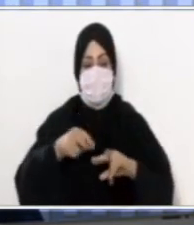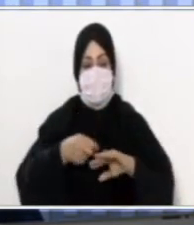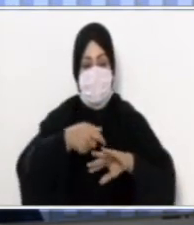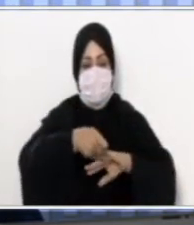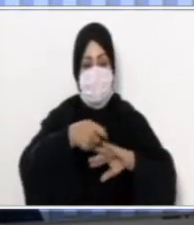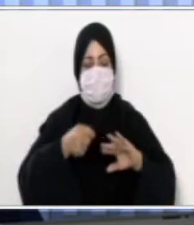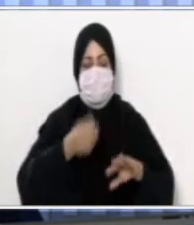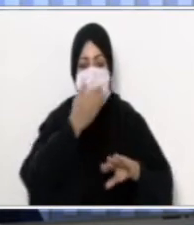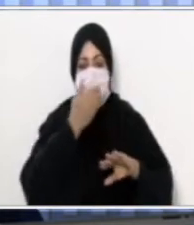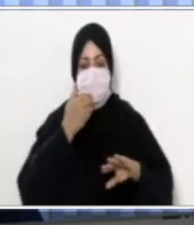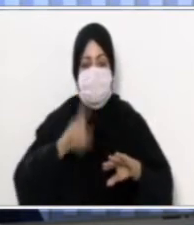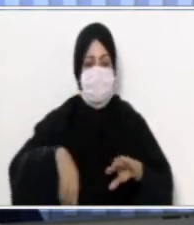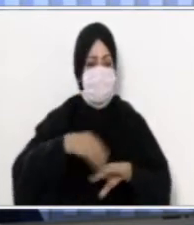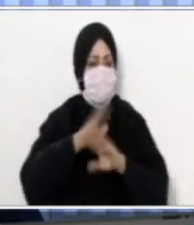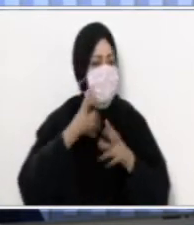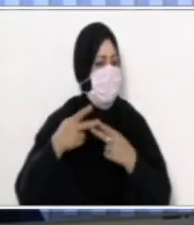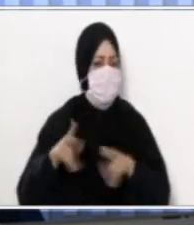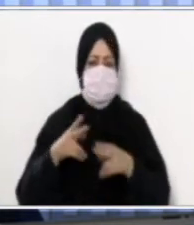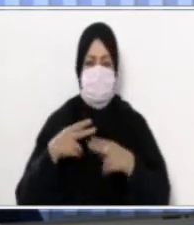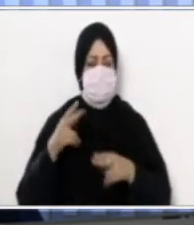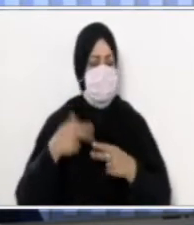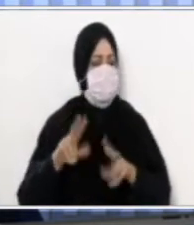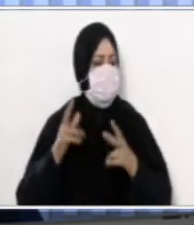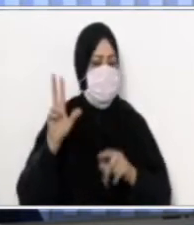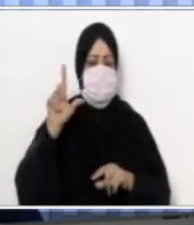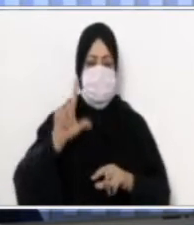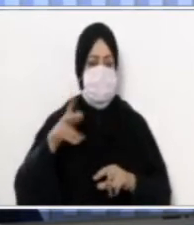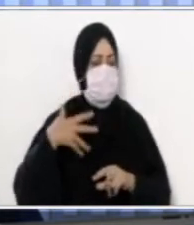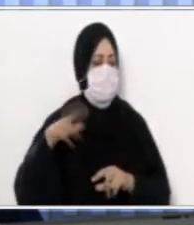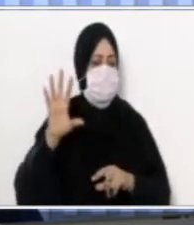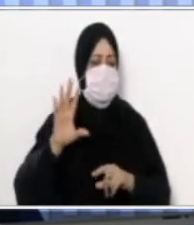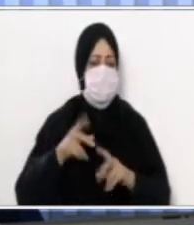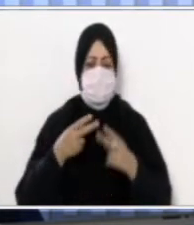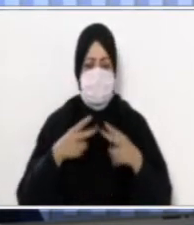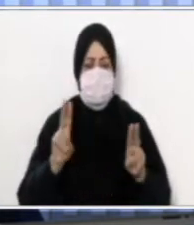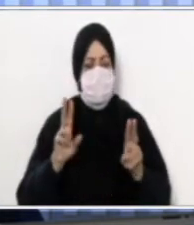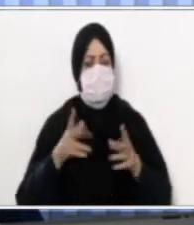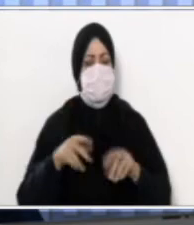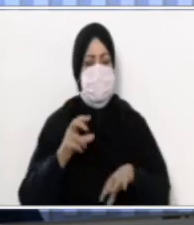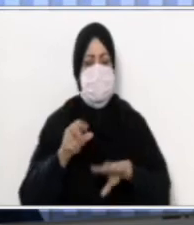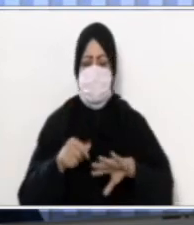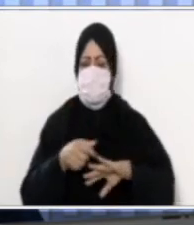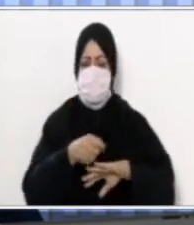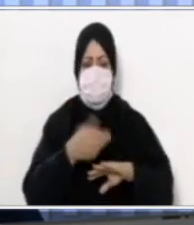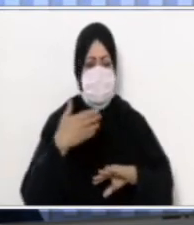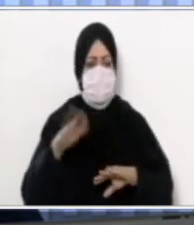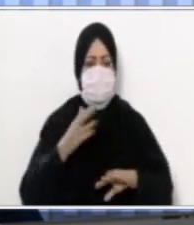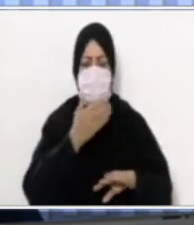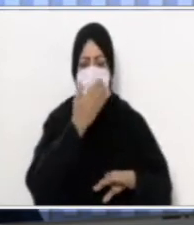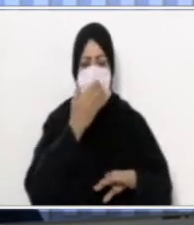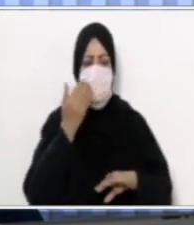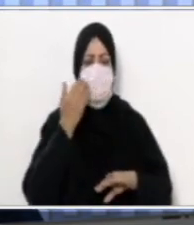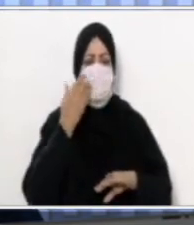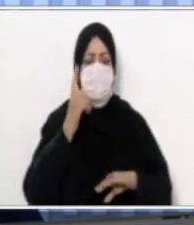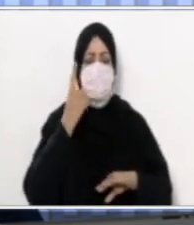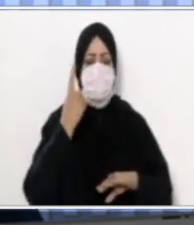مبروك، فهو ليس من مفسدات الصوم، وإنما يفسد الصوم الأكل أو الشرب أو الجماع